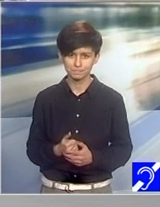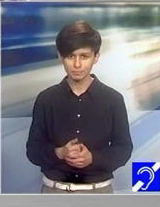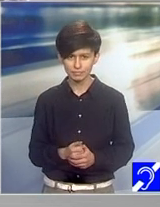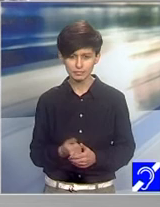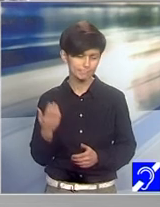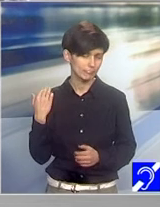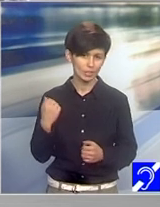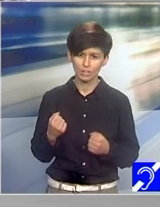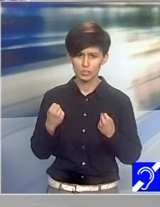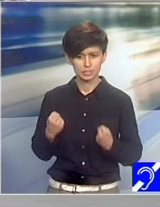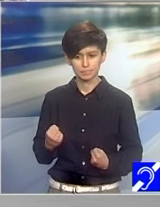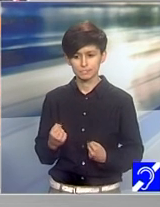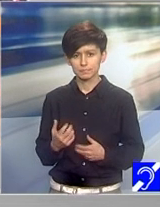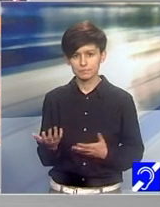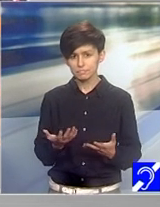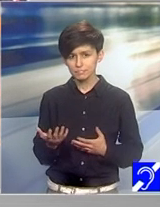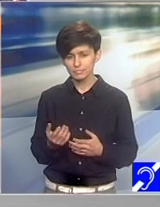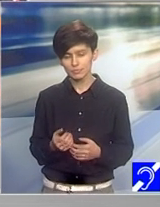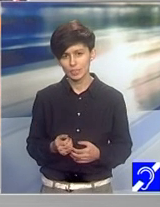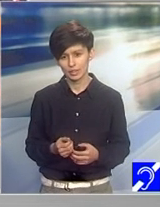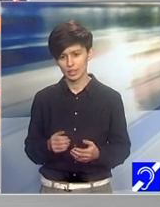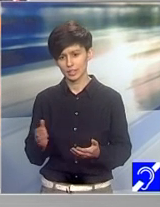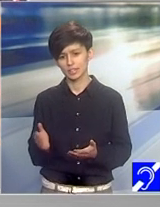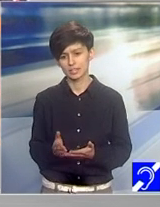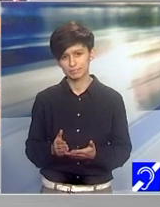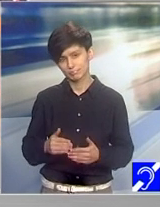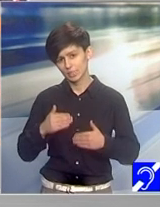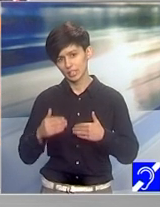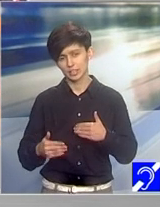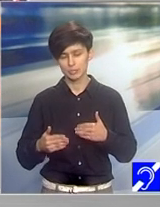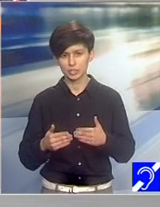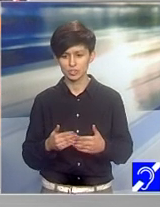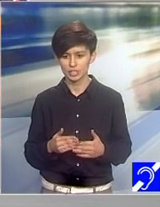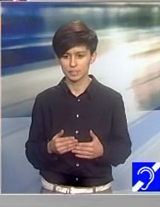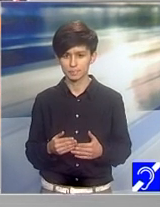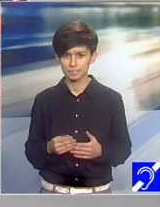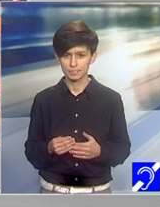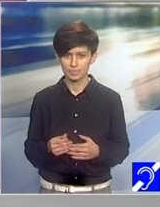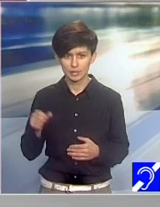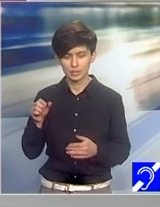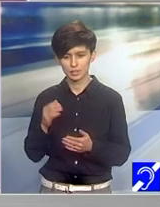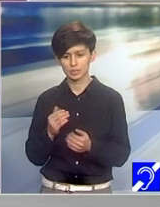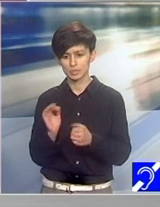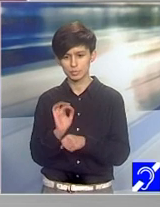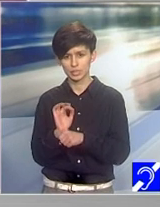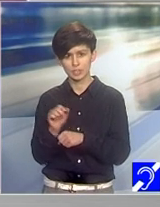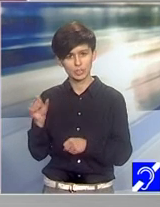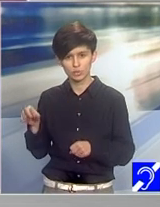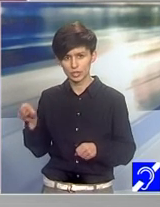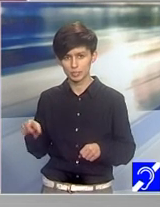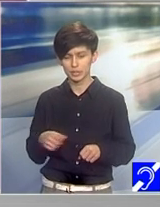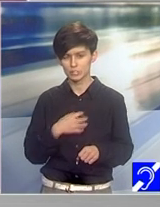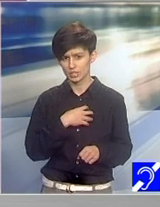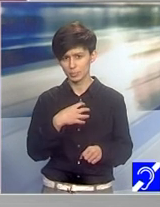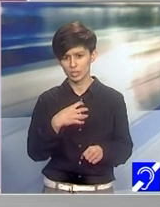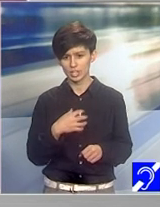greutățile pe care a trebuit să le depășească atât interne din partea unor boieri, dar și opoziția